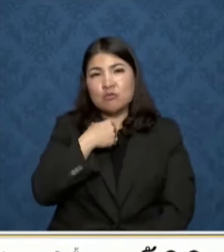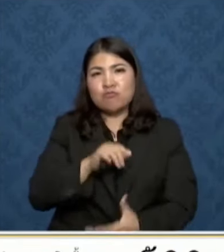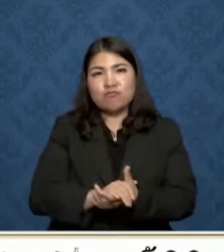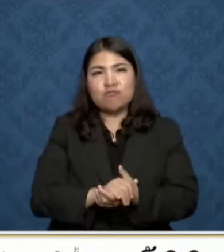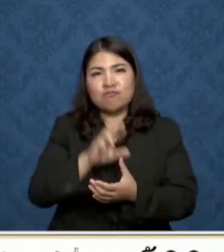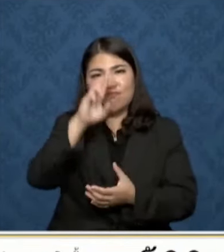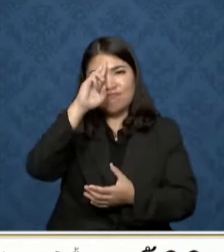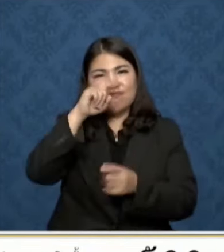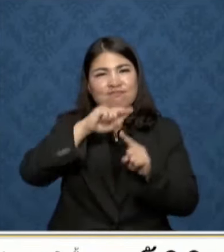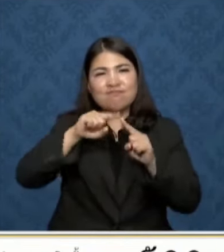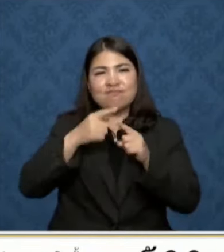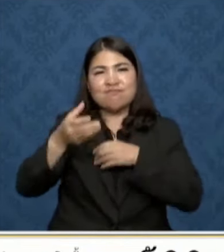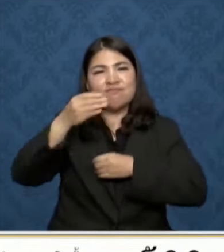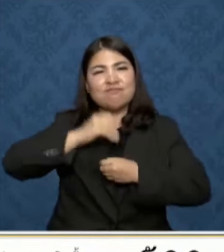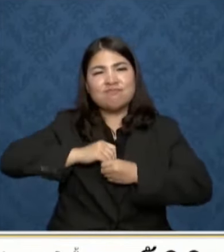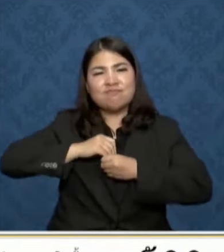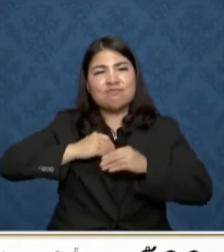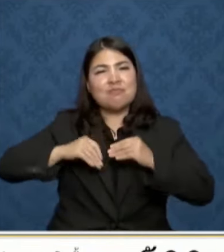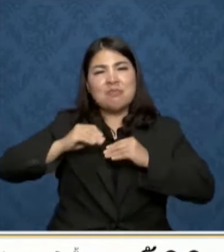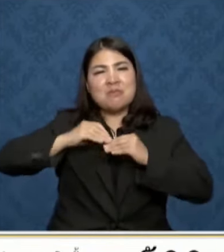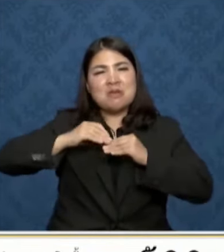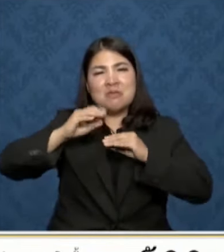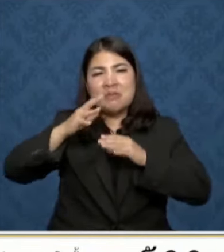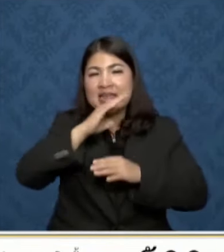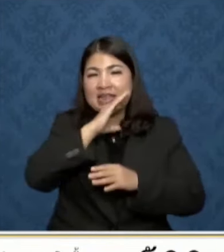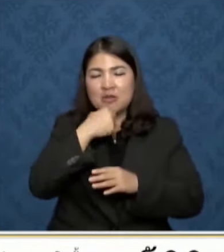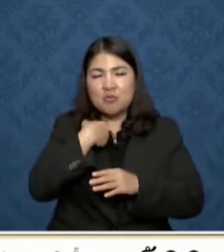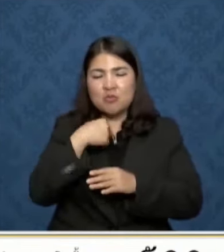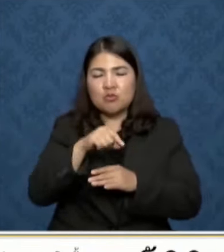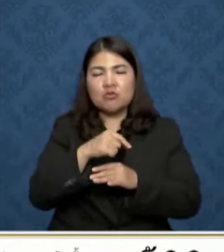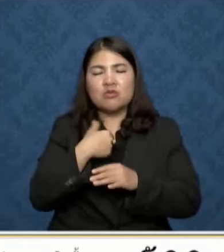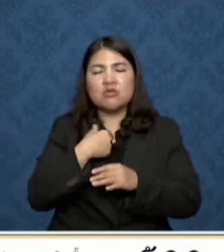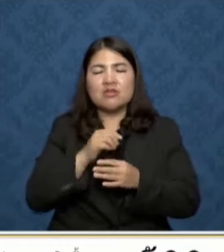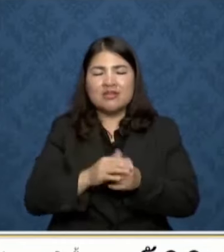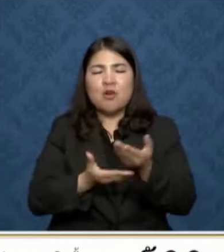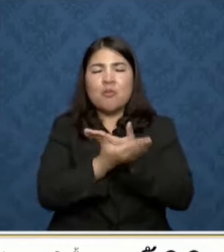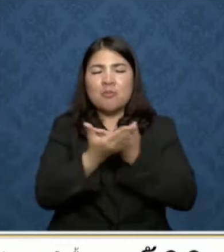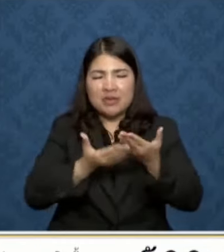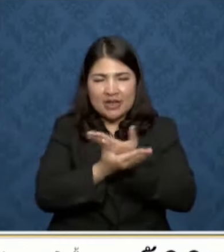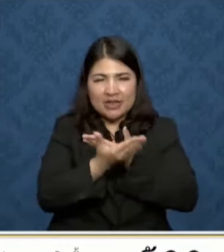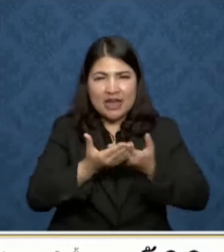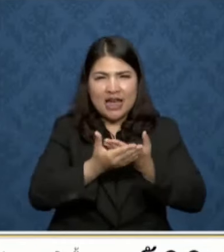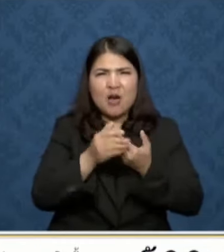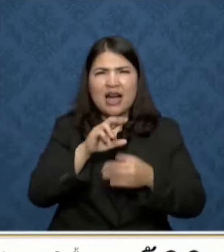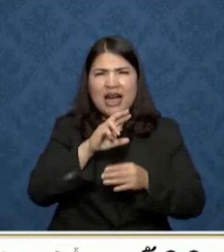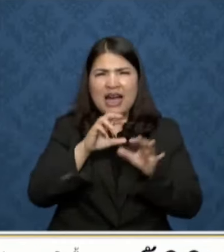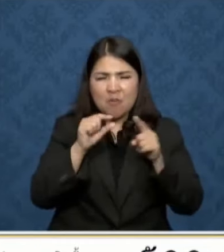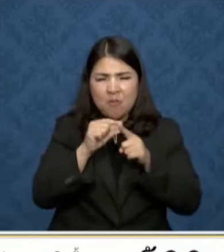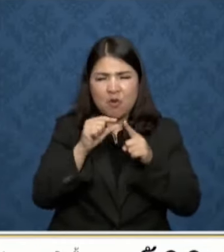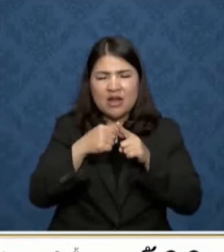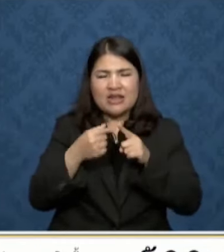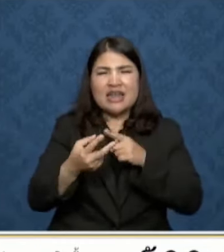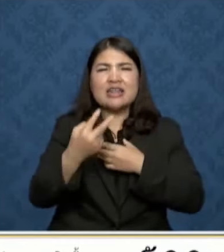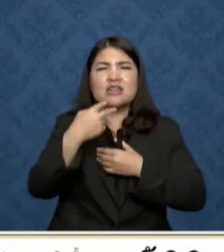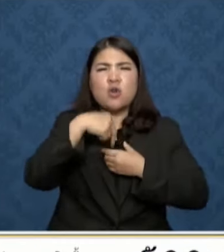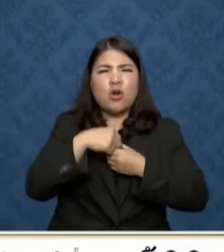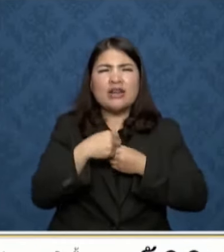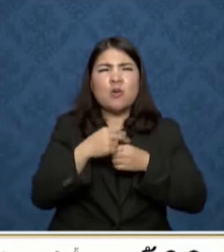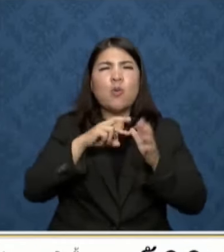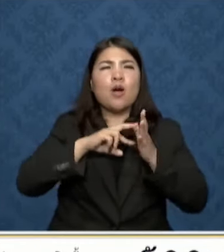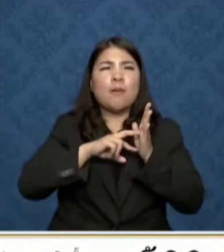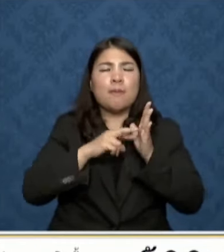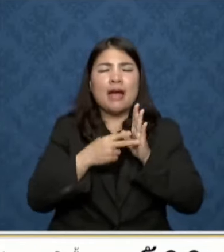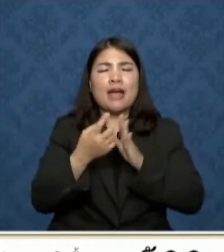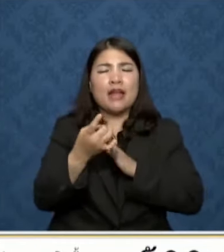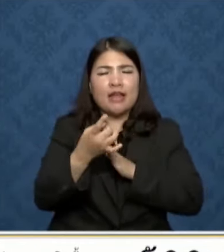าตศาซ้อนนอนต่อได้ครับถ้ามีภาวตศซ้อนเพรานตพิษษณะเขวภวทศซ้นั้คออะไร highlight ถลไปครับ